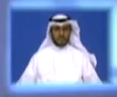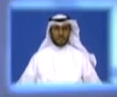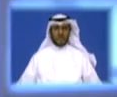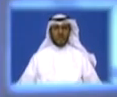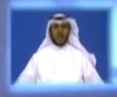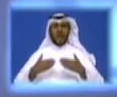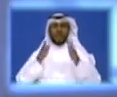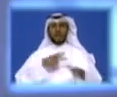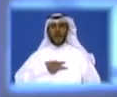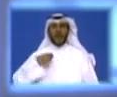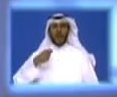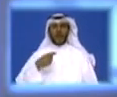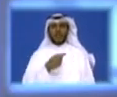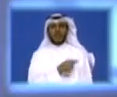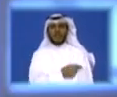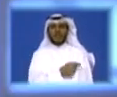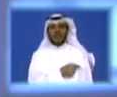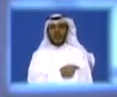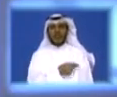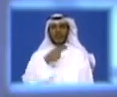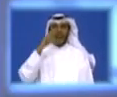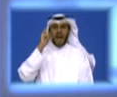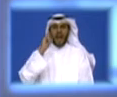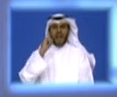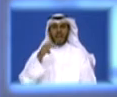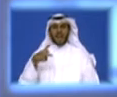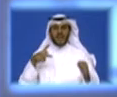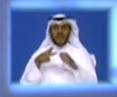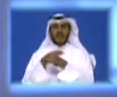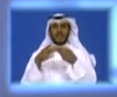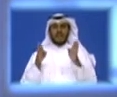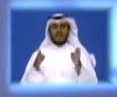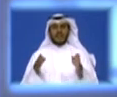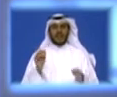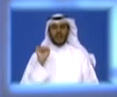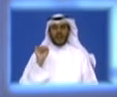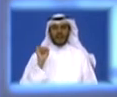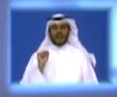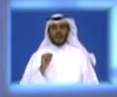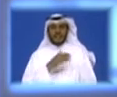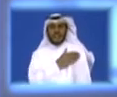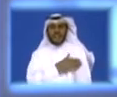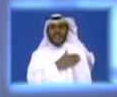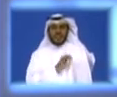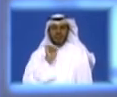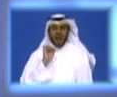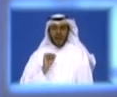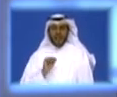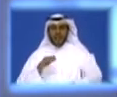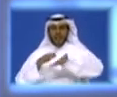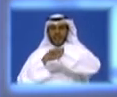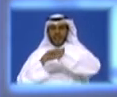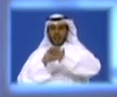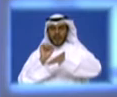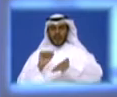افتتح وزير الصحة دكتور علي سعد العبيدي مركز عبد الكريم السعيد التخصصي للأمراض الجلدية الواقعة في